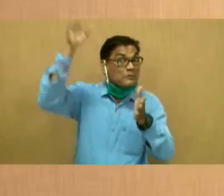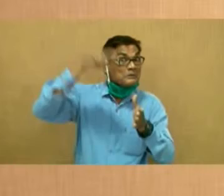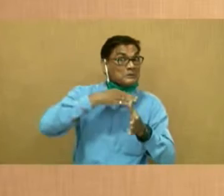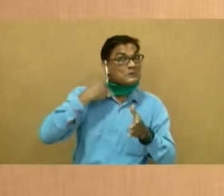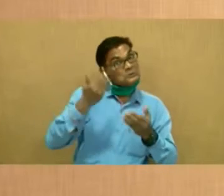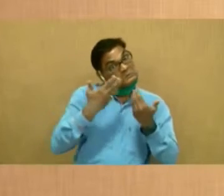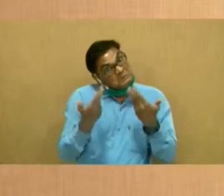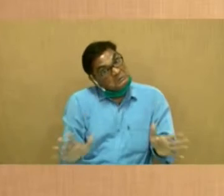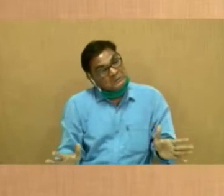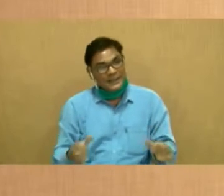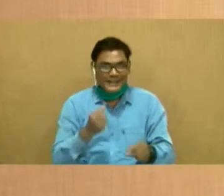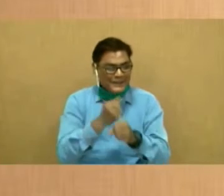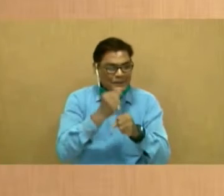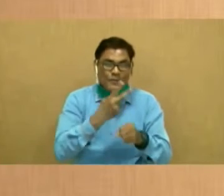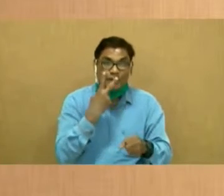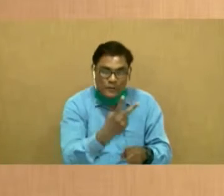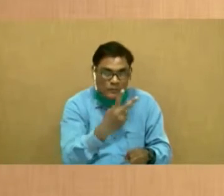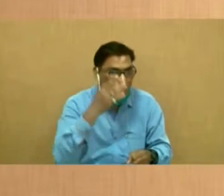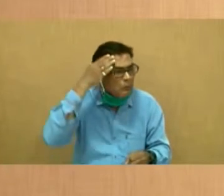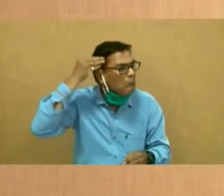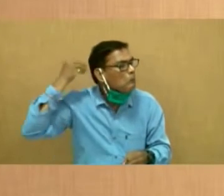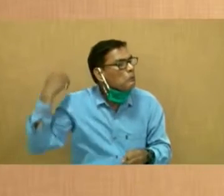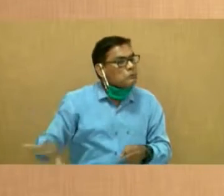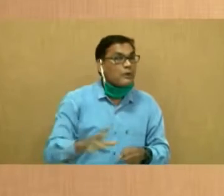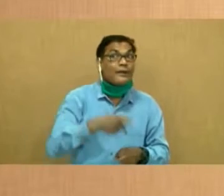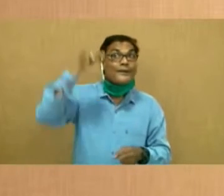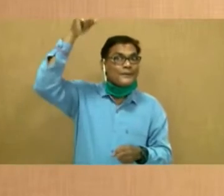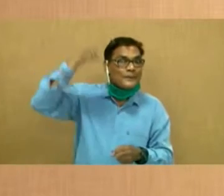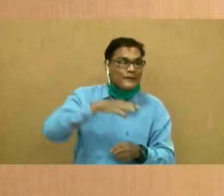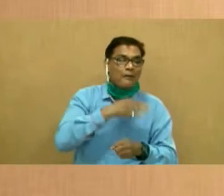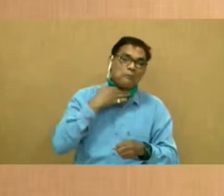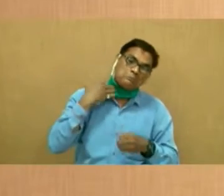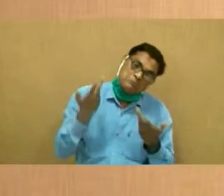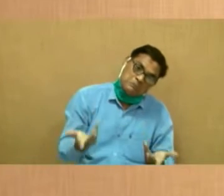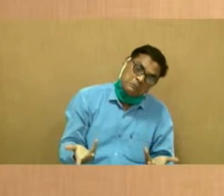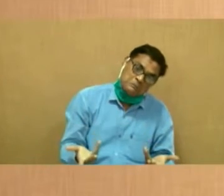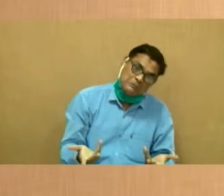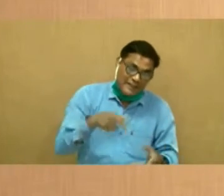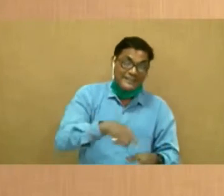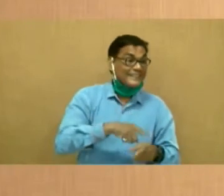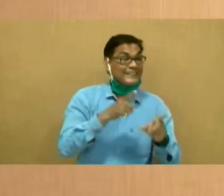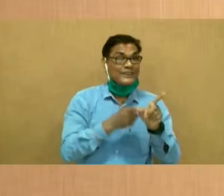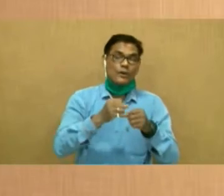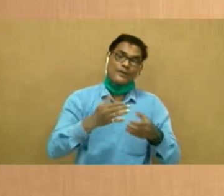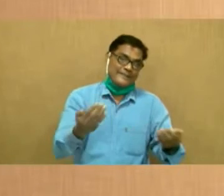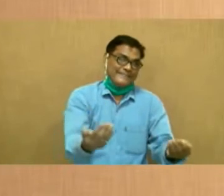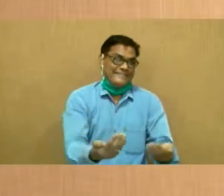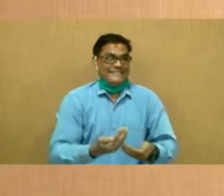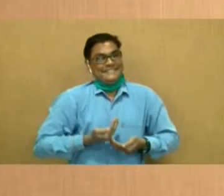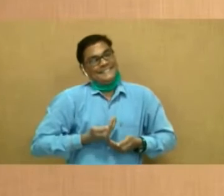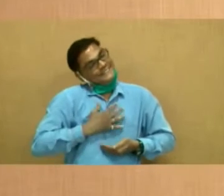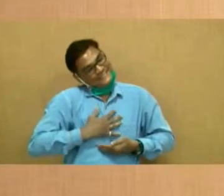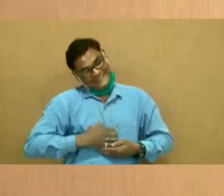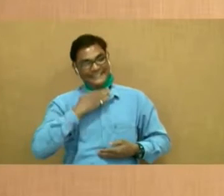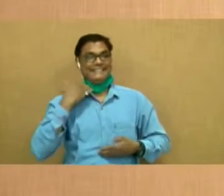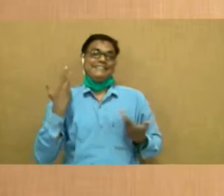ରଖିବାକୁ ପଡ଼ିବ। ସରକାରଙ୍କ ଆଖିକୁ ଆପଣ ଧୋକା ଦେଉନାହାନ୍ତି, ସରକାରଙ୍କ ଆଖିରୁ ଖସୁନାହାନ୍ତି, ଜମ ଦେବତାଙ୍କ କୋଳକୁ ଆସିକି